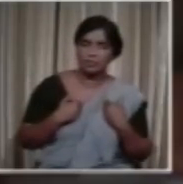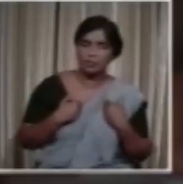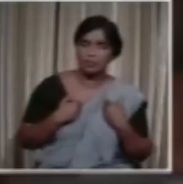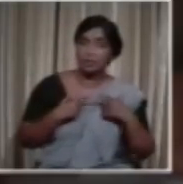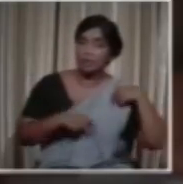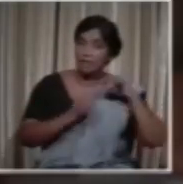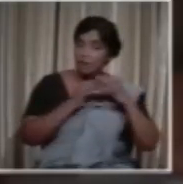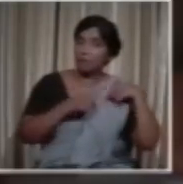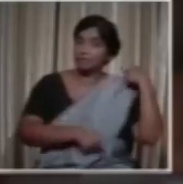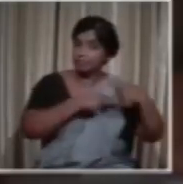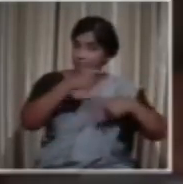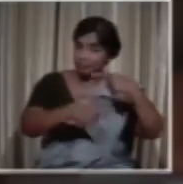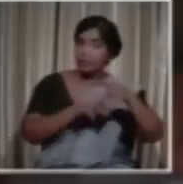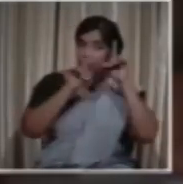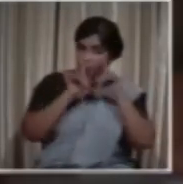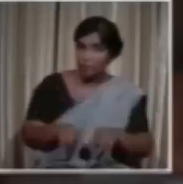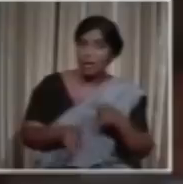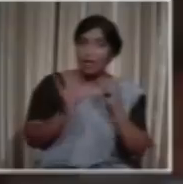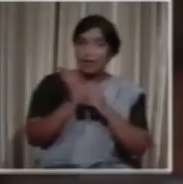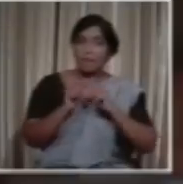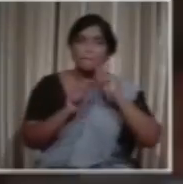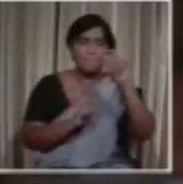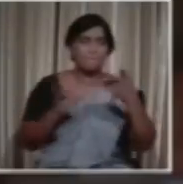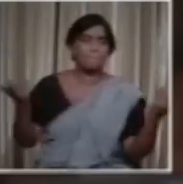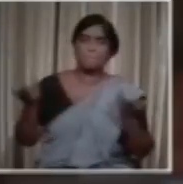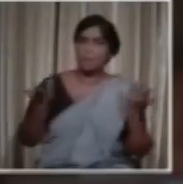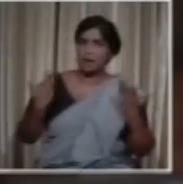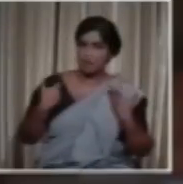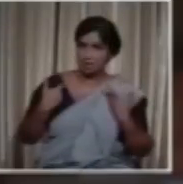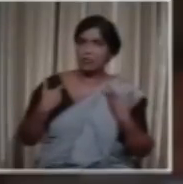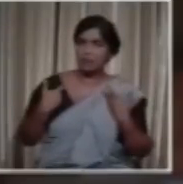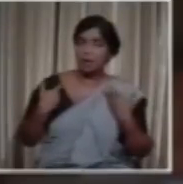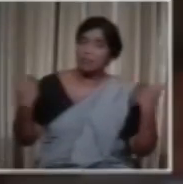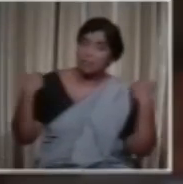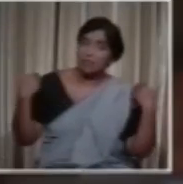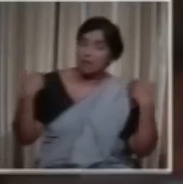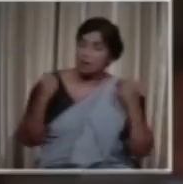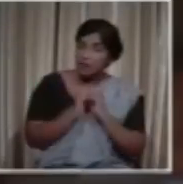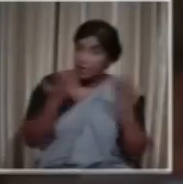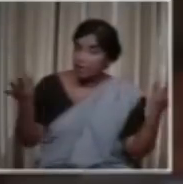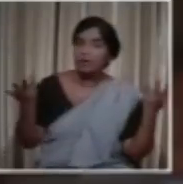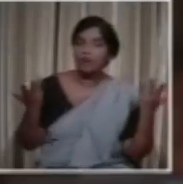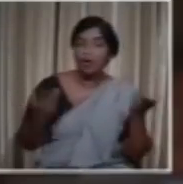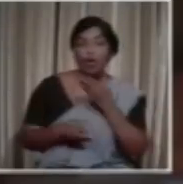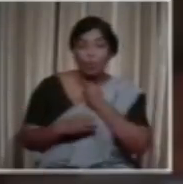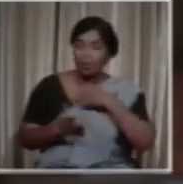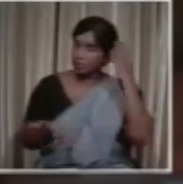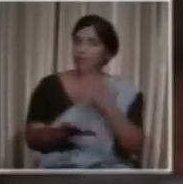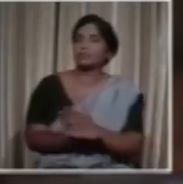පරම්පරා ගානකටවත් අපිට මේ මේ තියෙන ණය ටික ගෙවා ගන්න බැරි වෙයි අපි වහන්සි වෙලා වැඩ කරේ නැත්තම් මේ බොරුව නවත්තන්නට